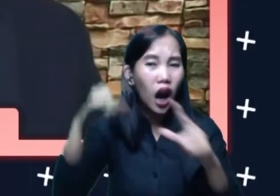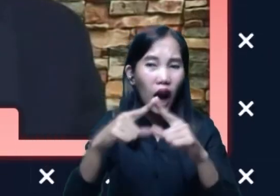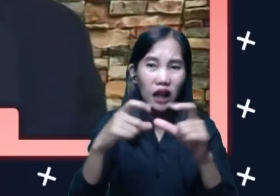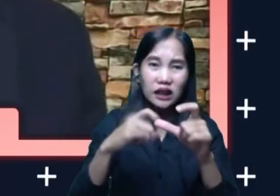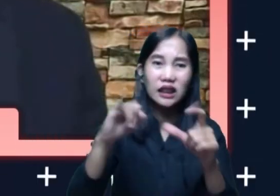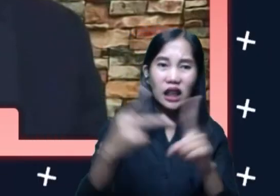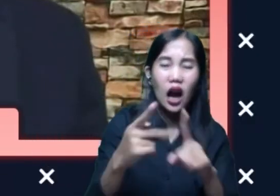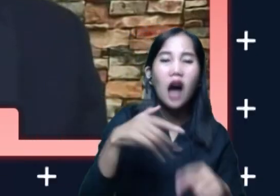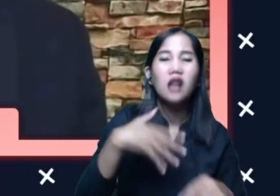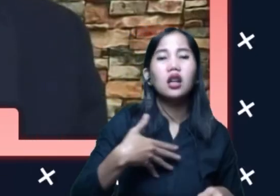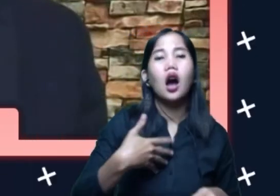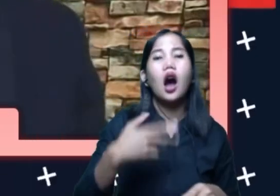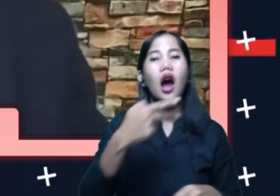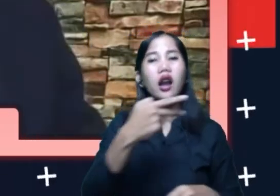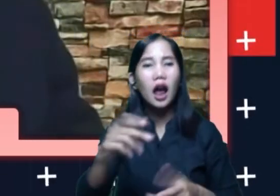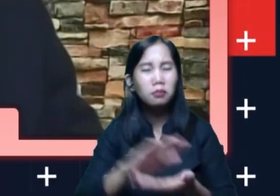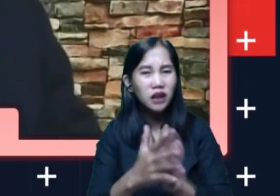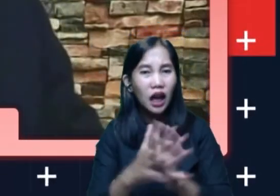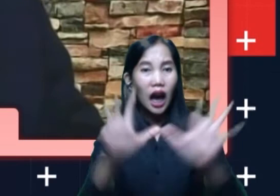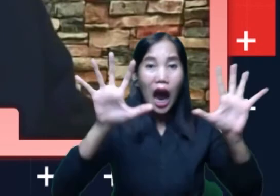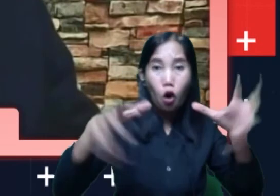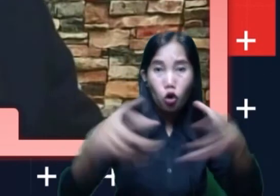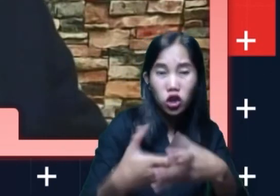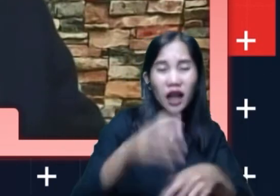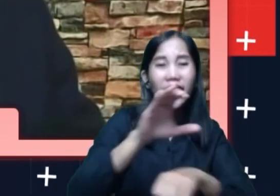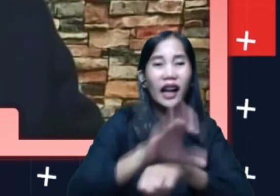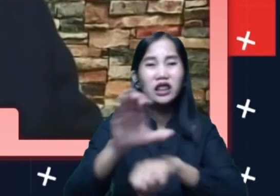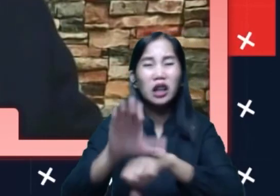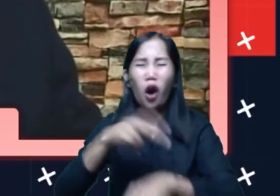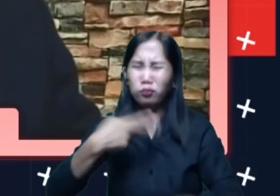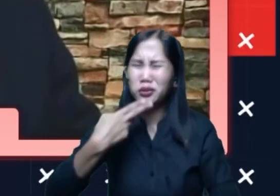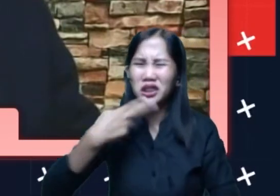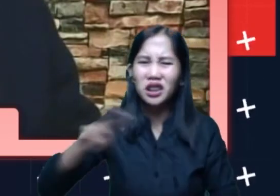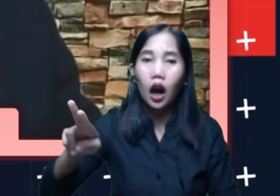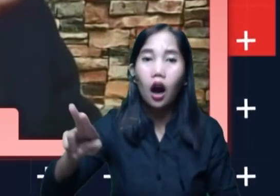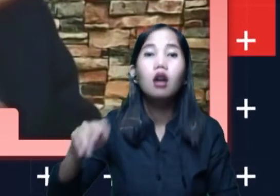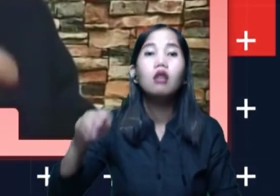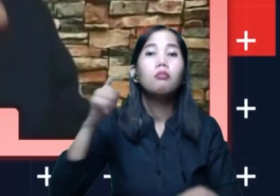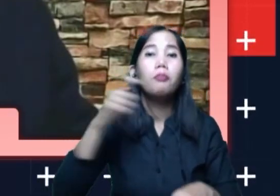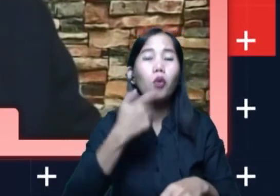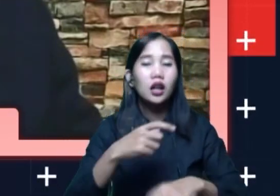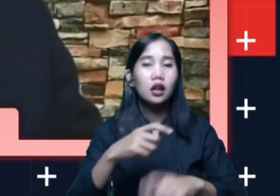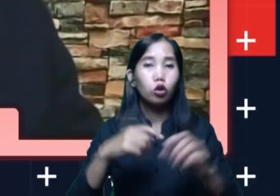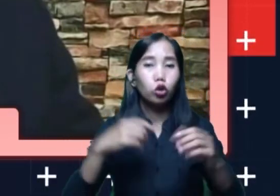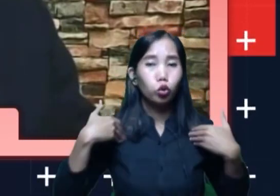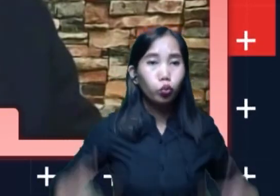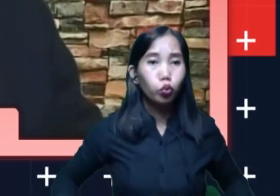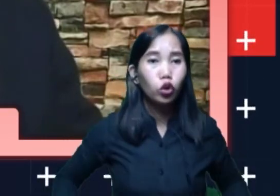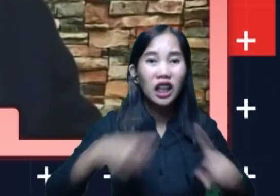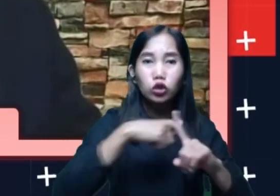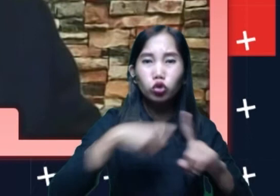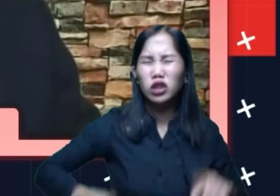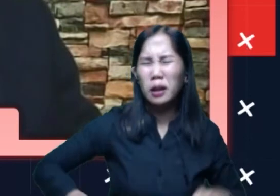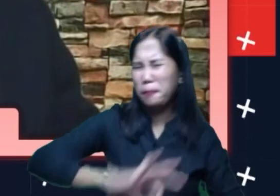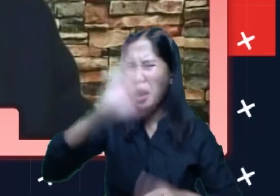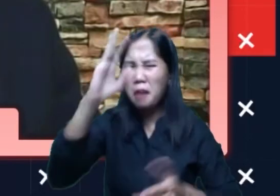banyak pun anggotanya di atas seluruh dunia ini, tubuh itu adalah satu. Satu kesatuan